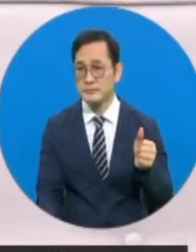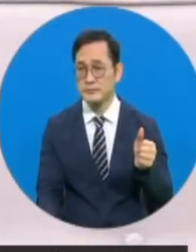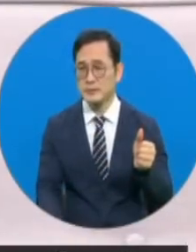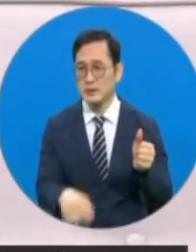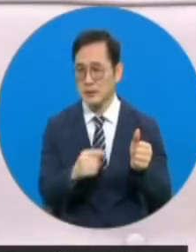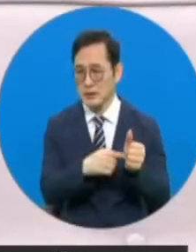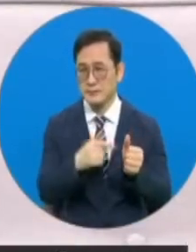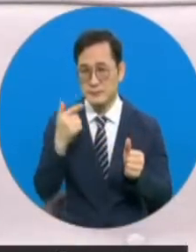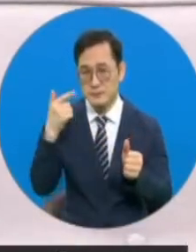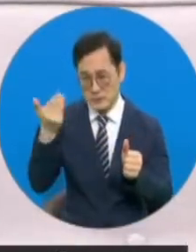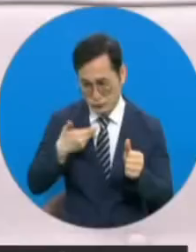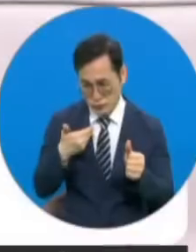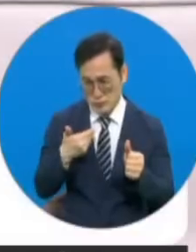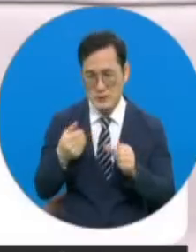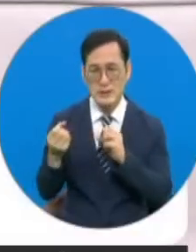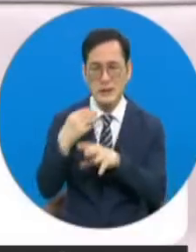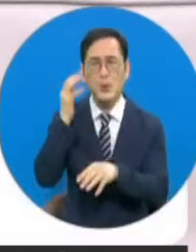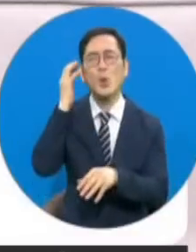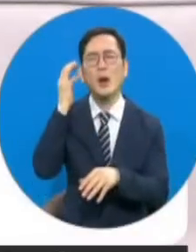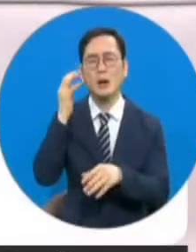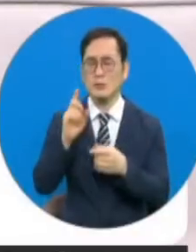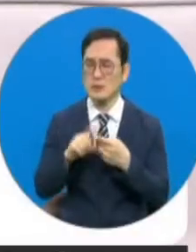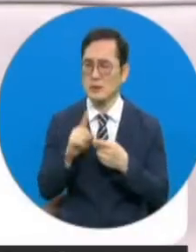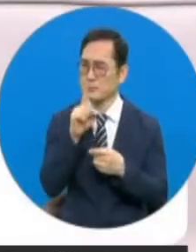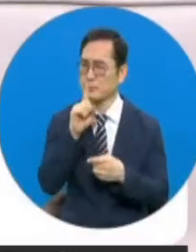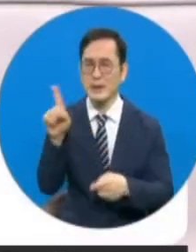것은 지키고 안 지킬 소신